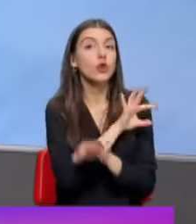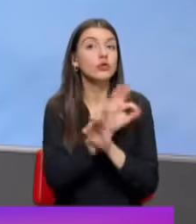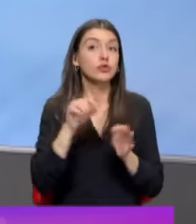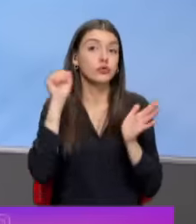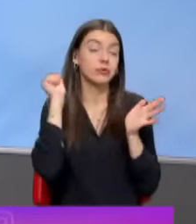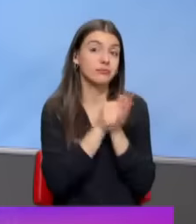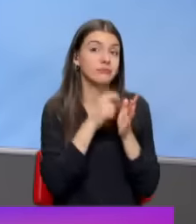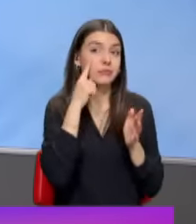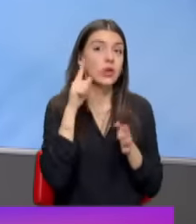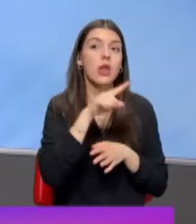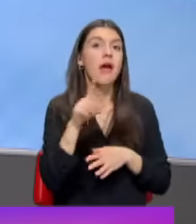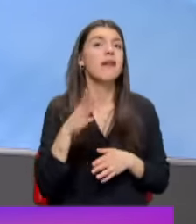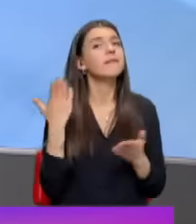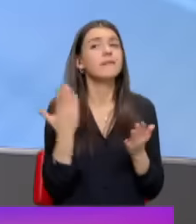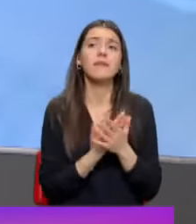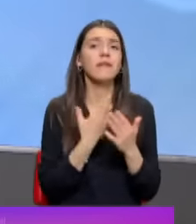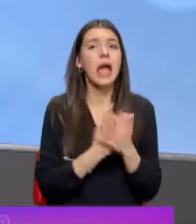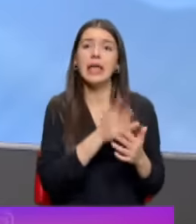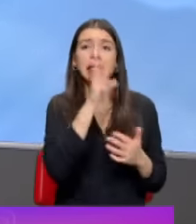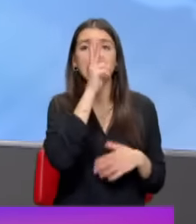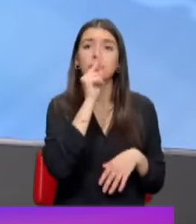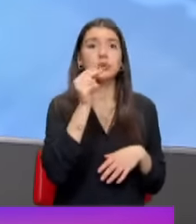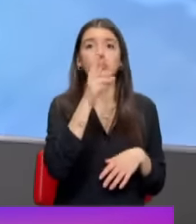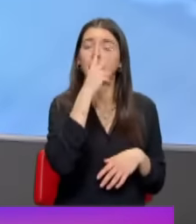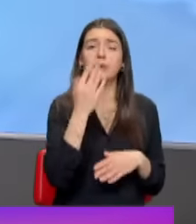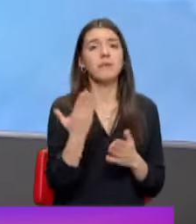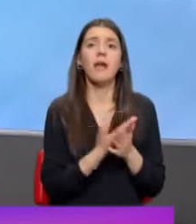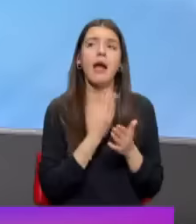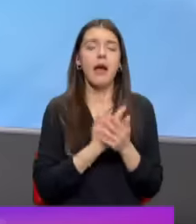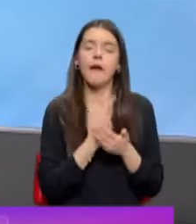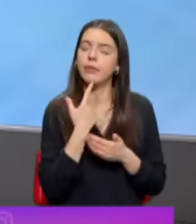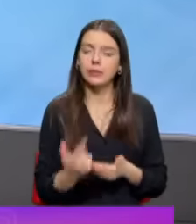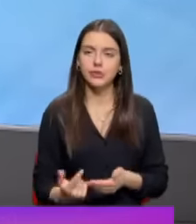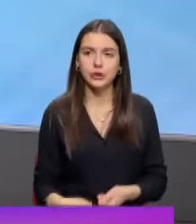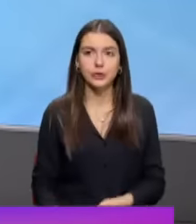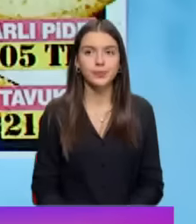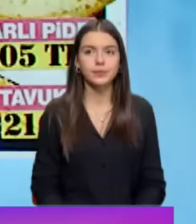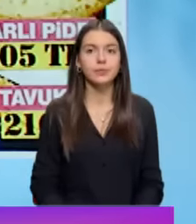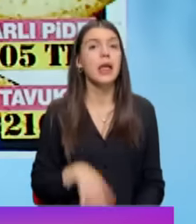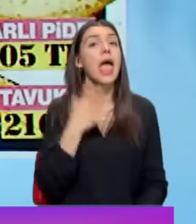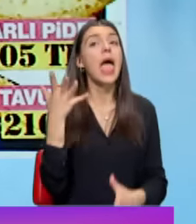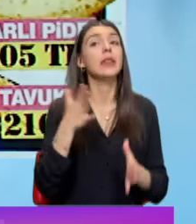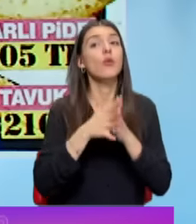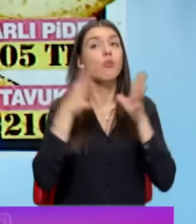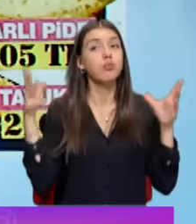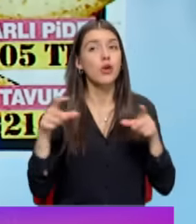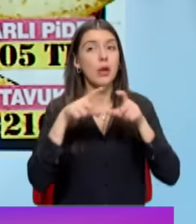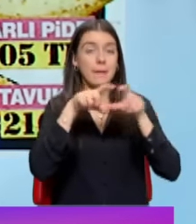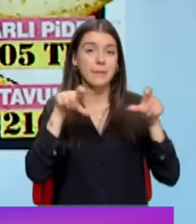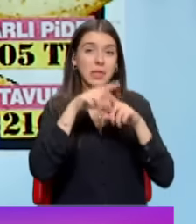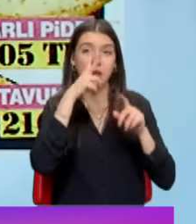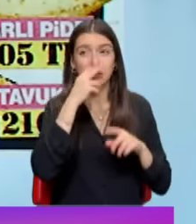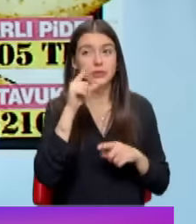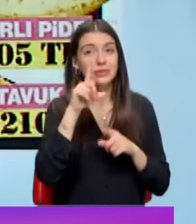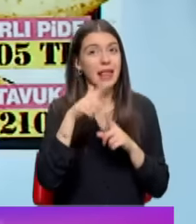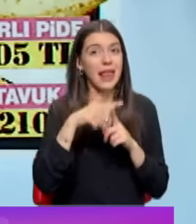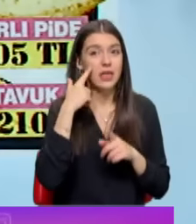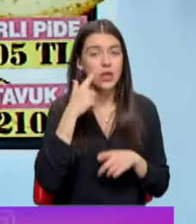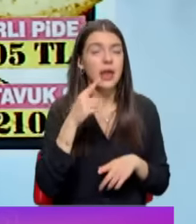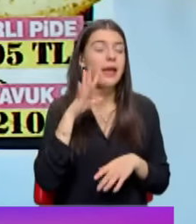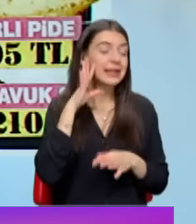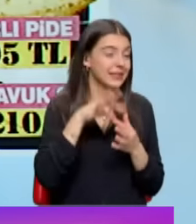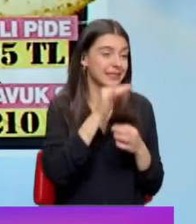sürmanşeti ise vah 200 liracık vah demiş bu sabah. En büyük banknotumuzun alım gücü düşüyor, halkın cebindeki para